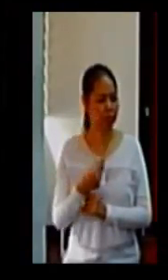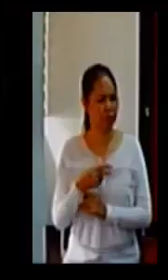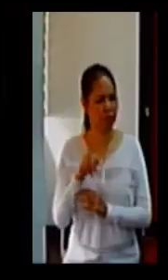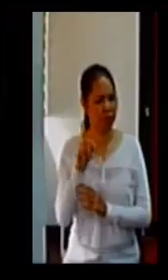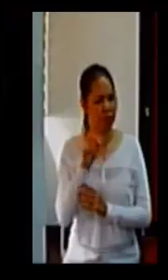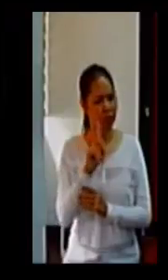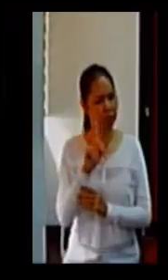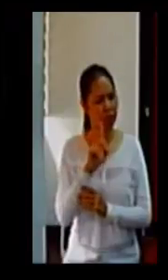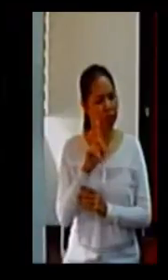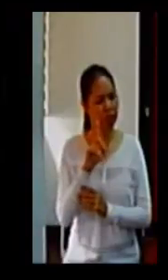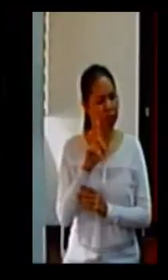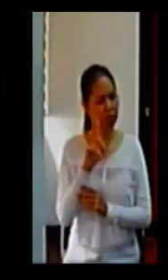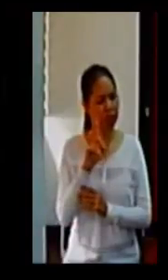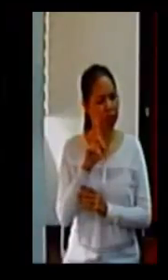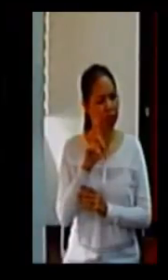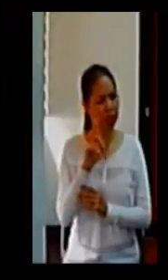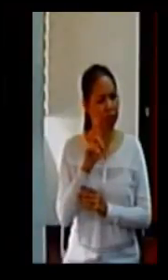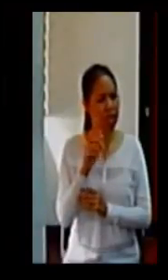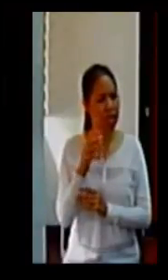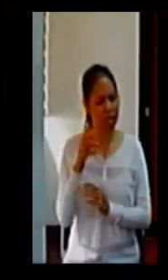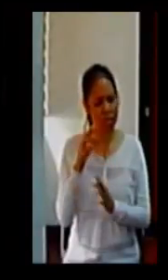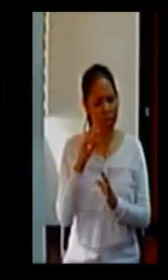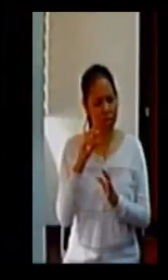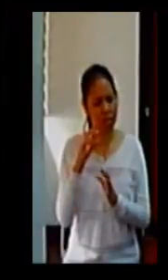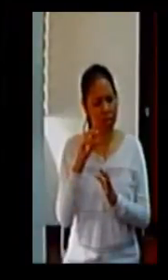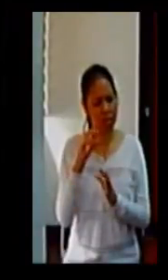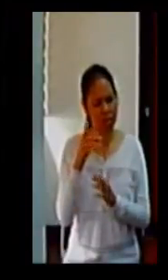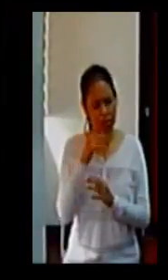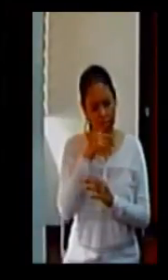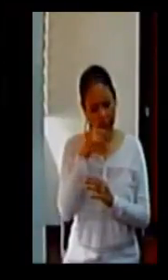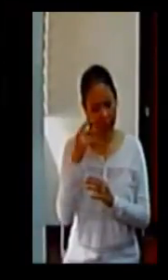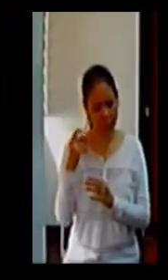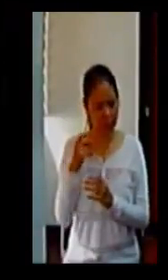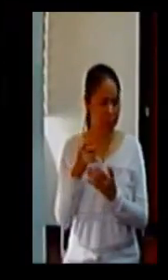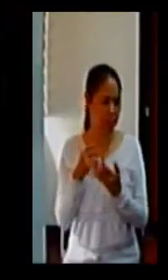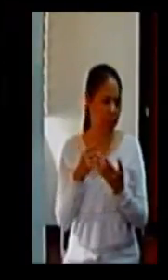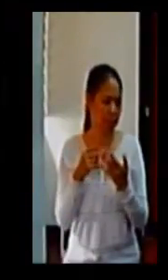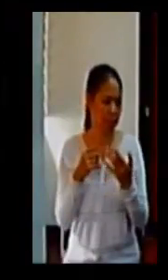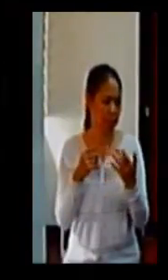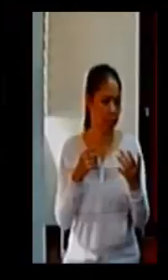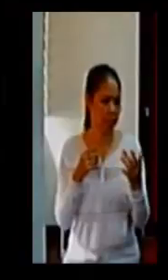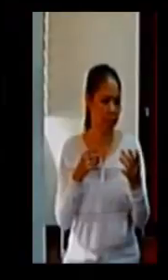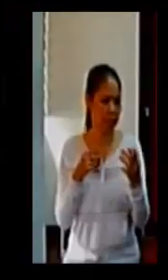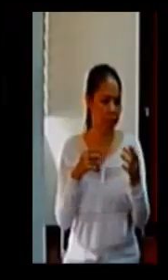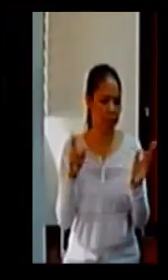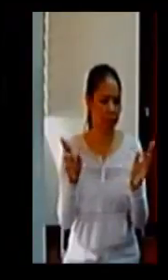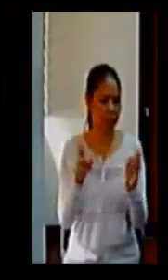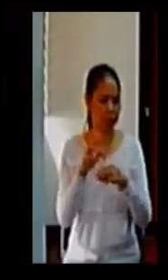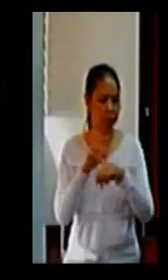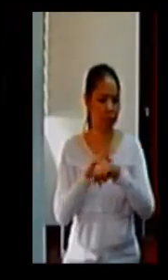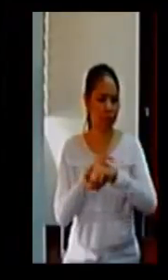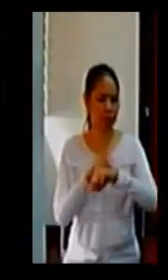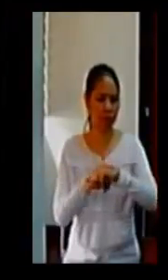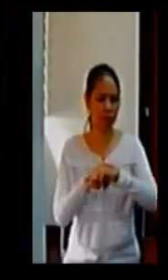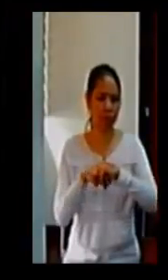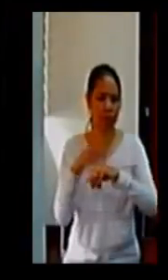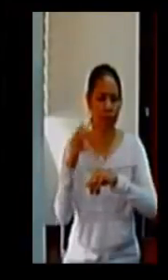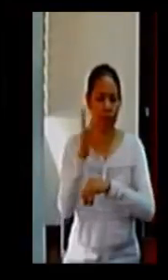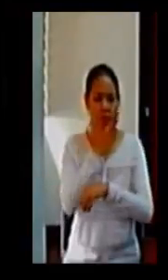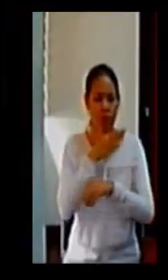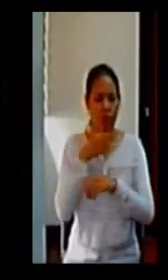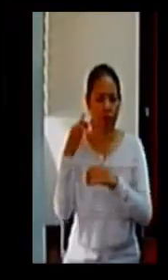ninyo, kasi may sinasabi kayo na nagbago ang panahon dahil na umiiksi yung pagsasaka nyo dahil sa sobrang init ng